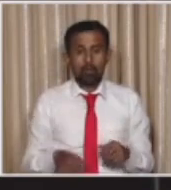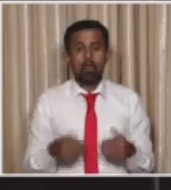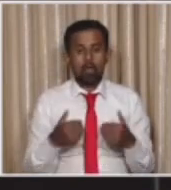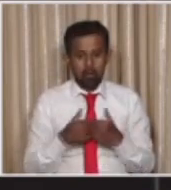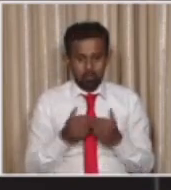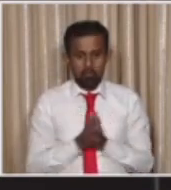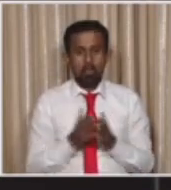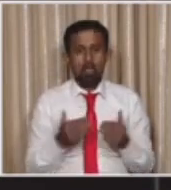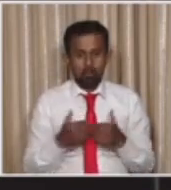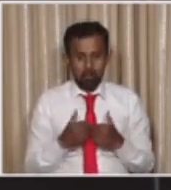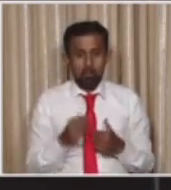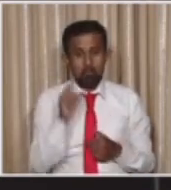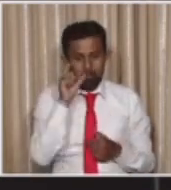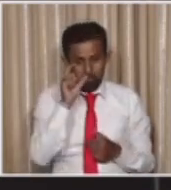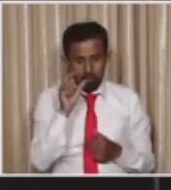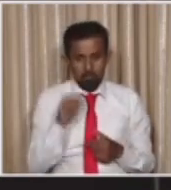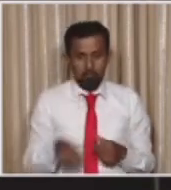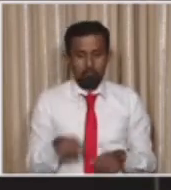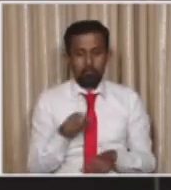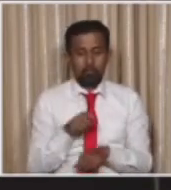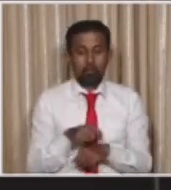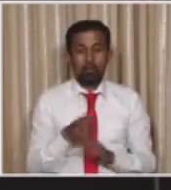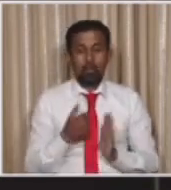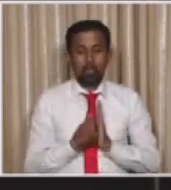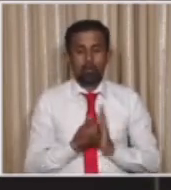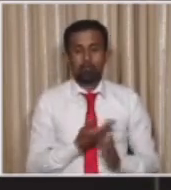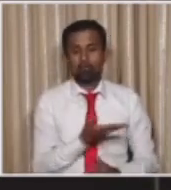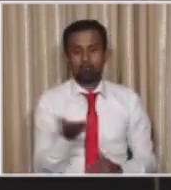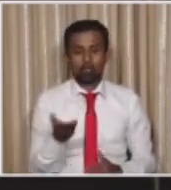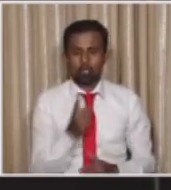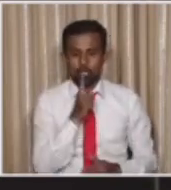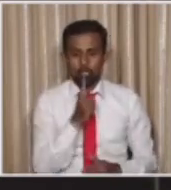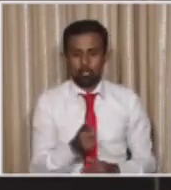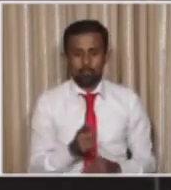අපි අපේ අවධානය යොමු කරන්න කියලා මේ අවස්ථාවේදී මම මේ ගරු සභාවෙන් ඉල්ලා සිටිනවා. ස්තුතියි.